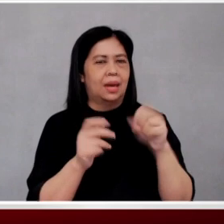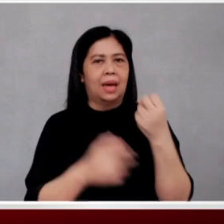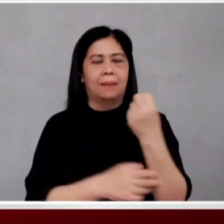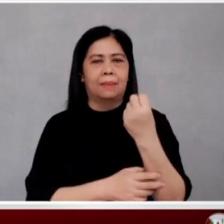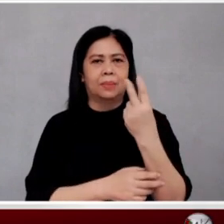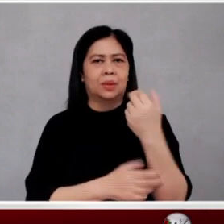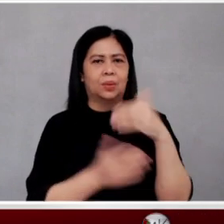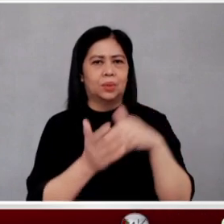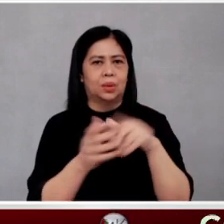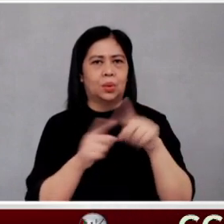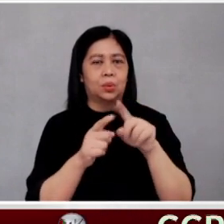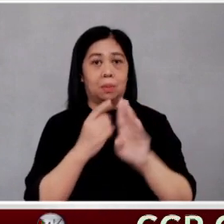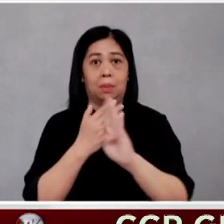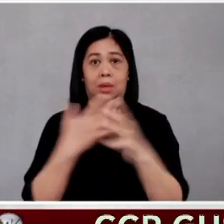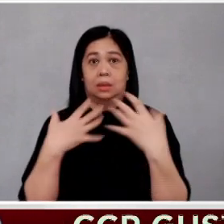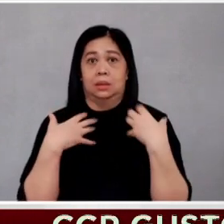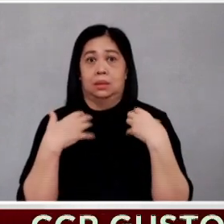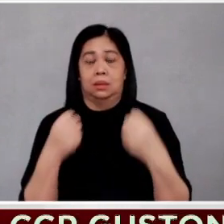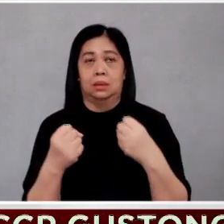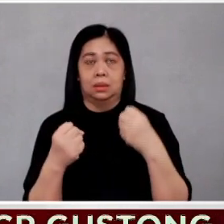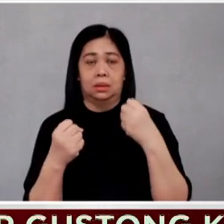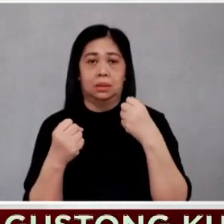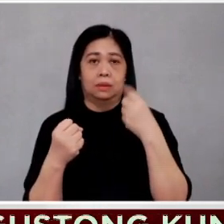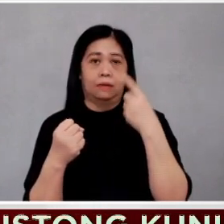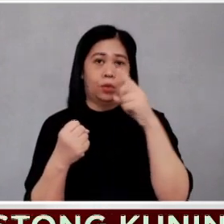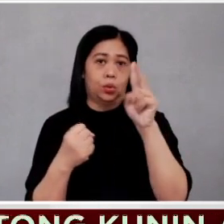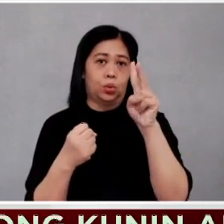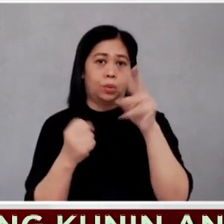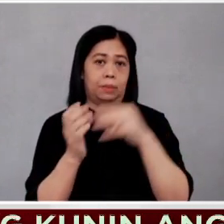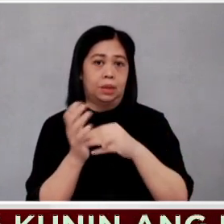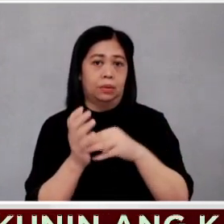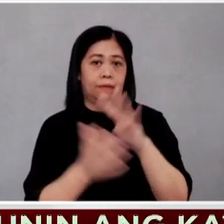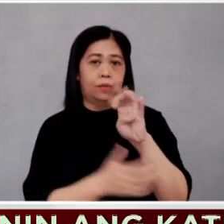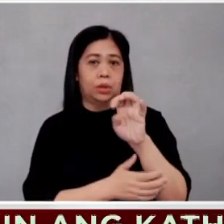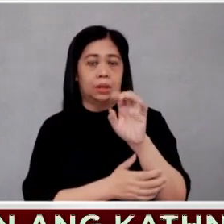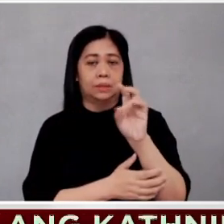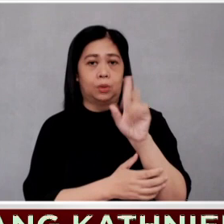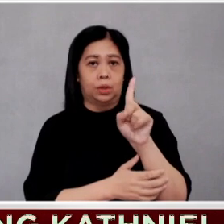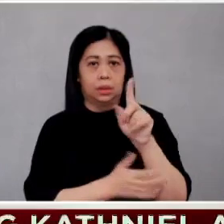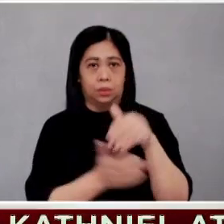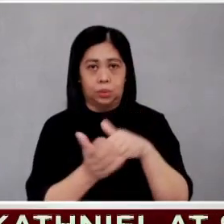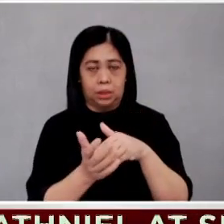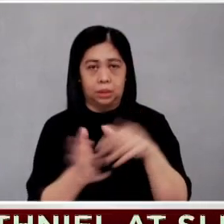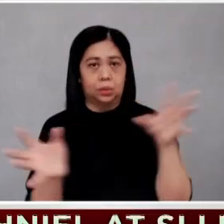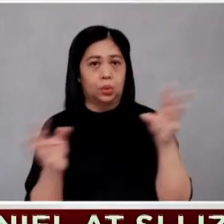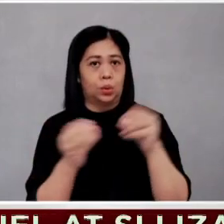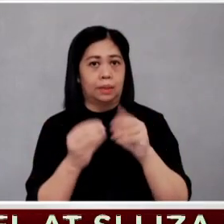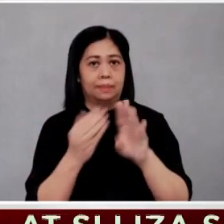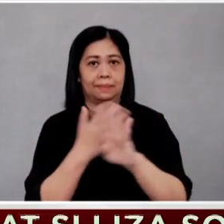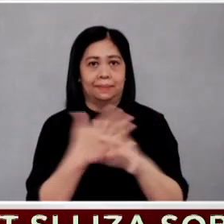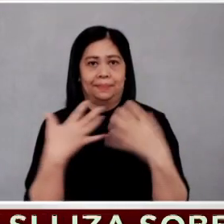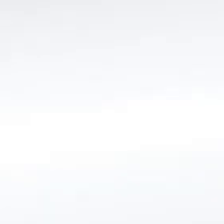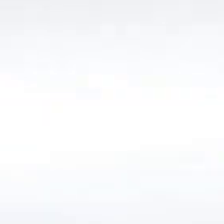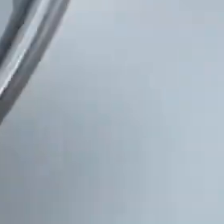ding naka-recover para sa 2,471,000 total recoveries.